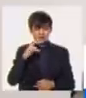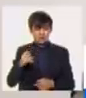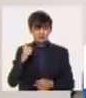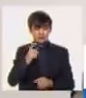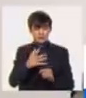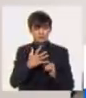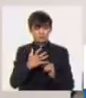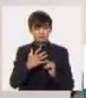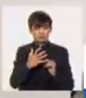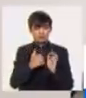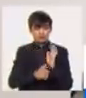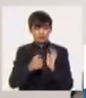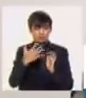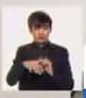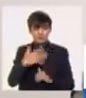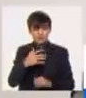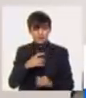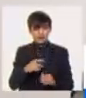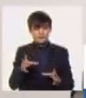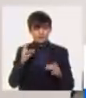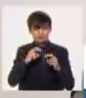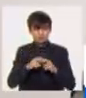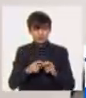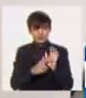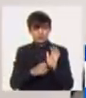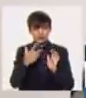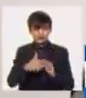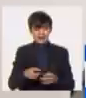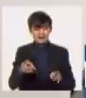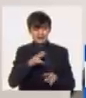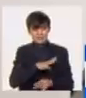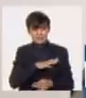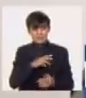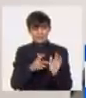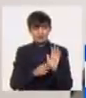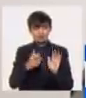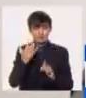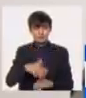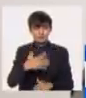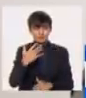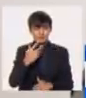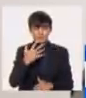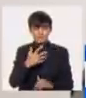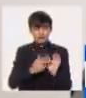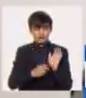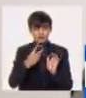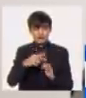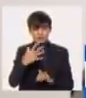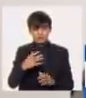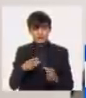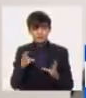1555 граждан. Снято 730. Остаются на мониторинге 825. Из них по